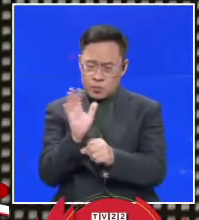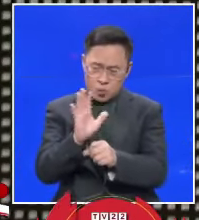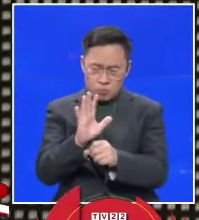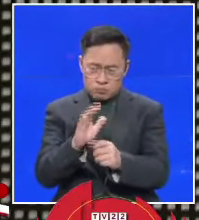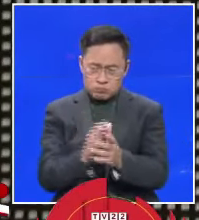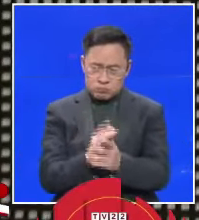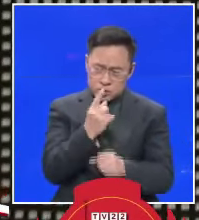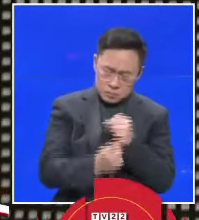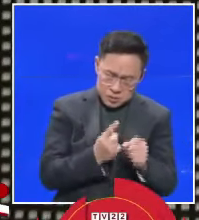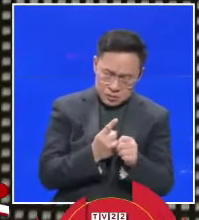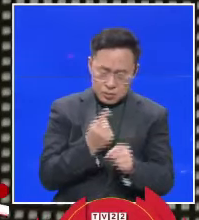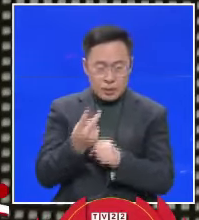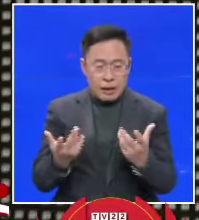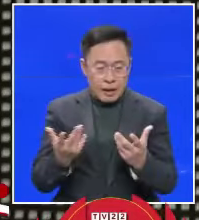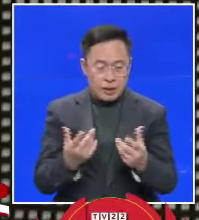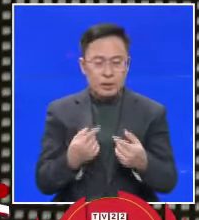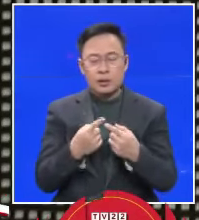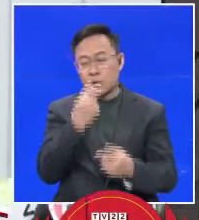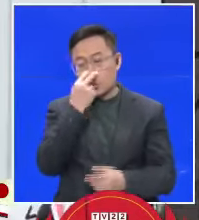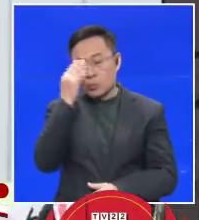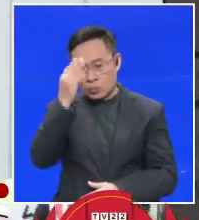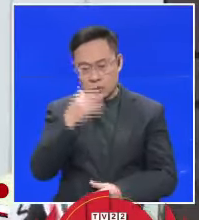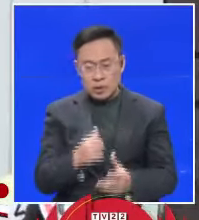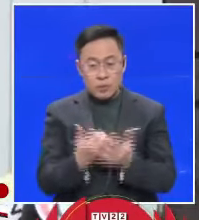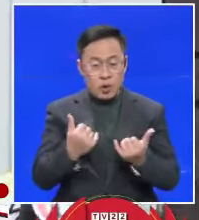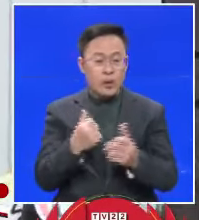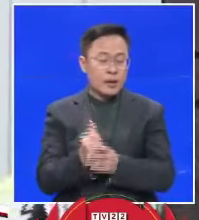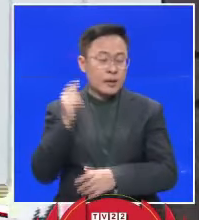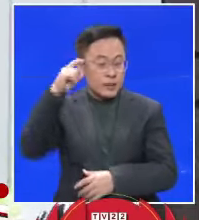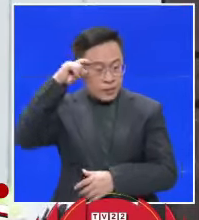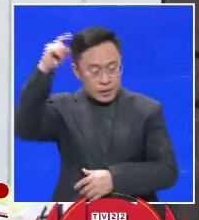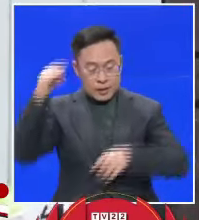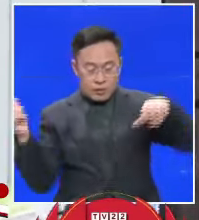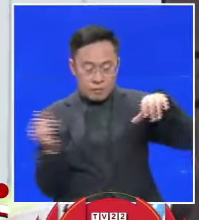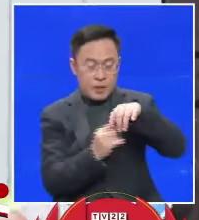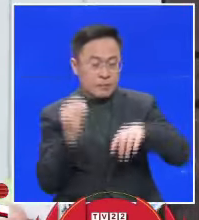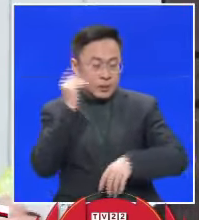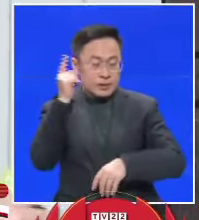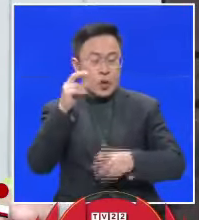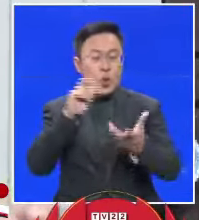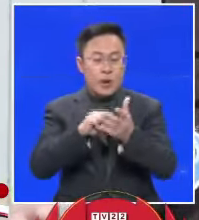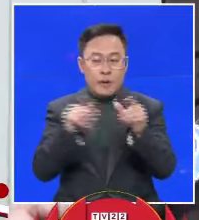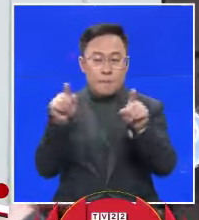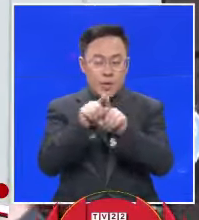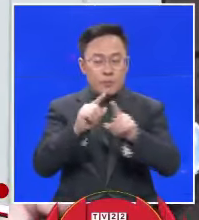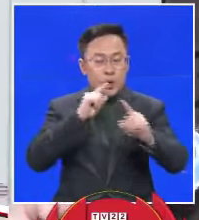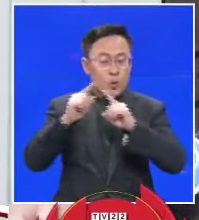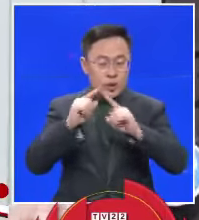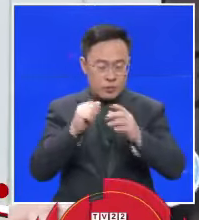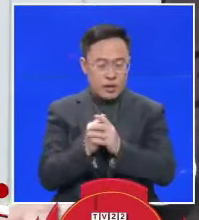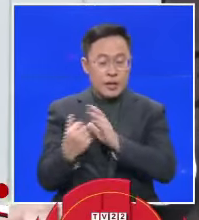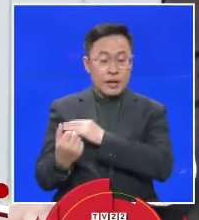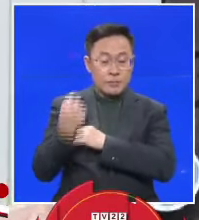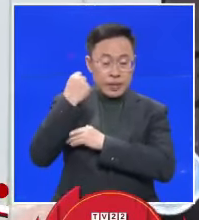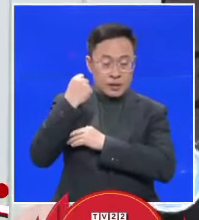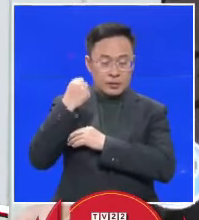ว่าการที่คุณเศรษฐาเนี่ยเข้าไปในบ้านจันทร์สองล่าเนี่ยเป็นเหมือนกับการส่งสัญญาณว่าอำนาจเนี่ย